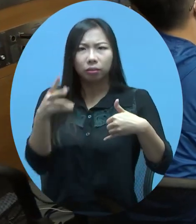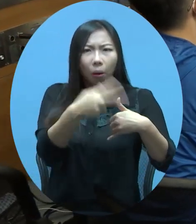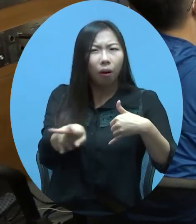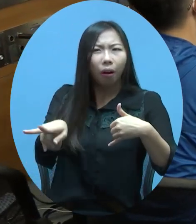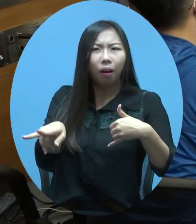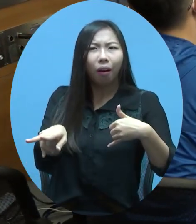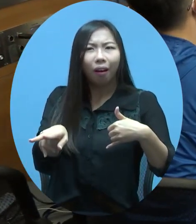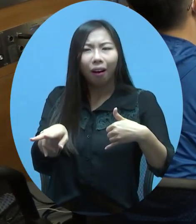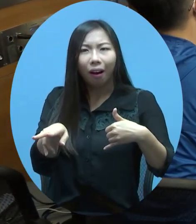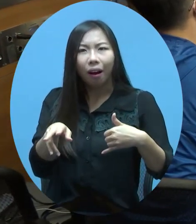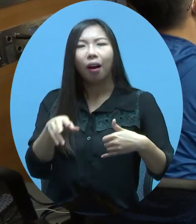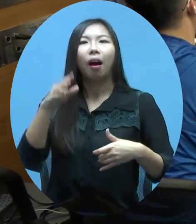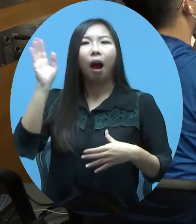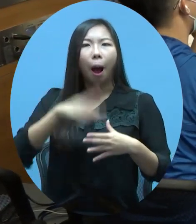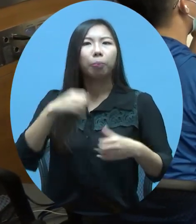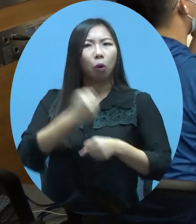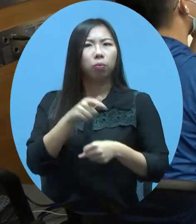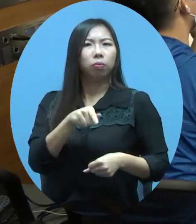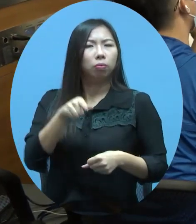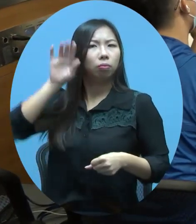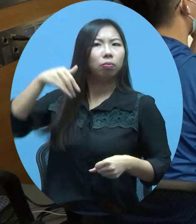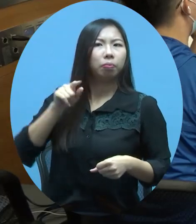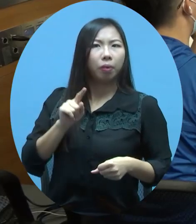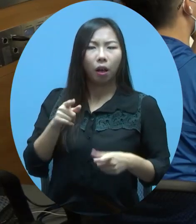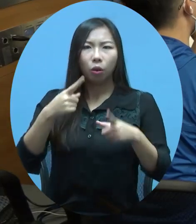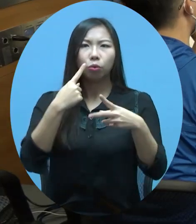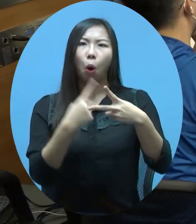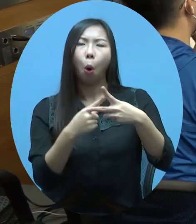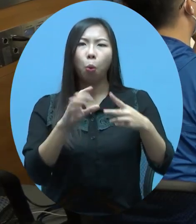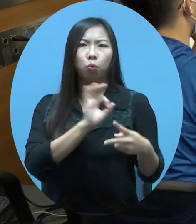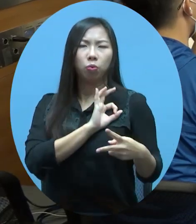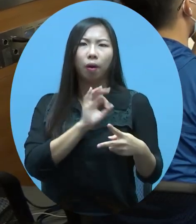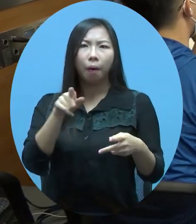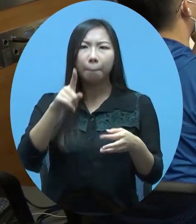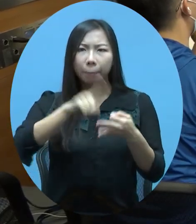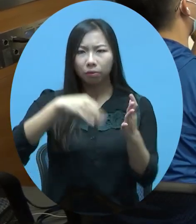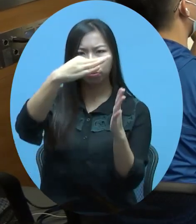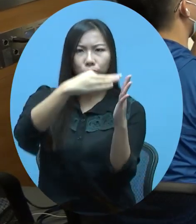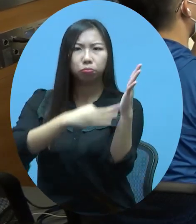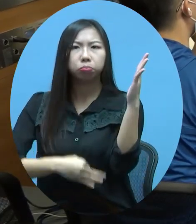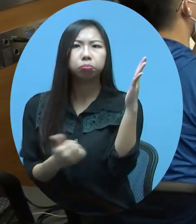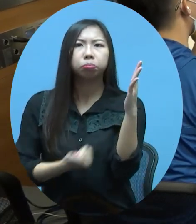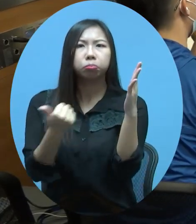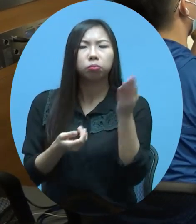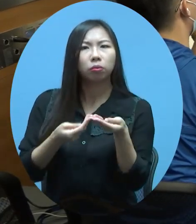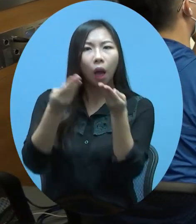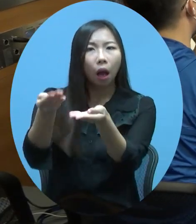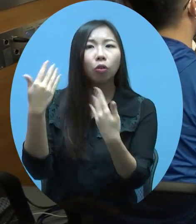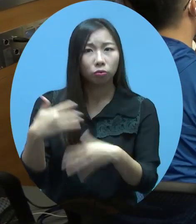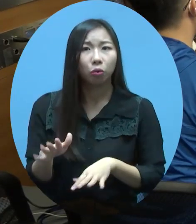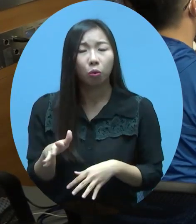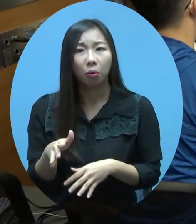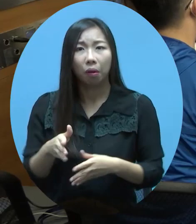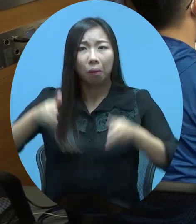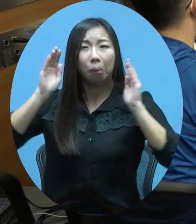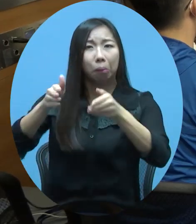他們都是因為罷工的原因，那也都是即工會交了名單。那其實若果是即不要即只是針對